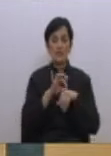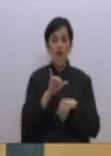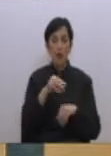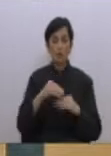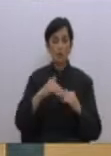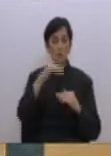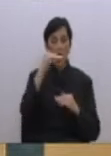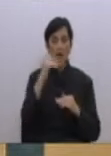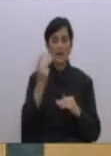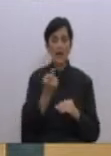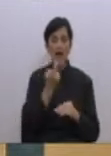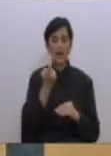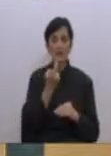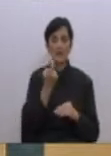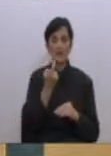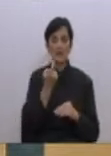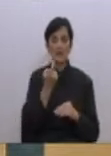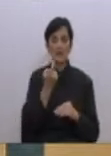მაღალი ხარისხის